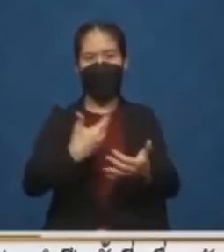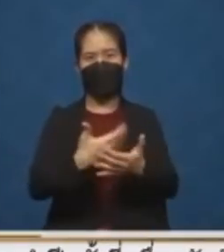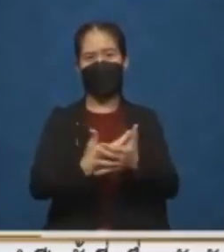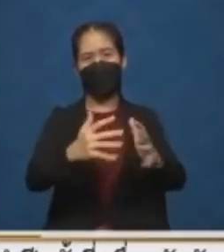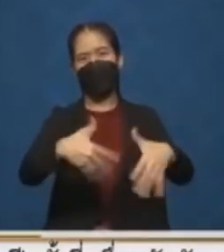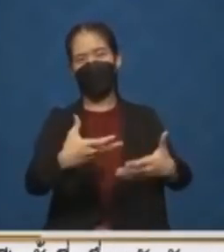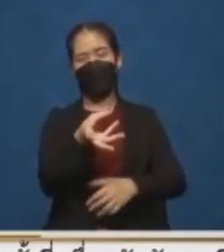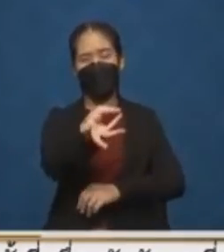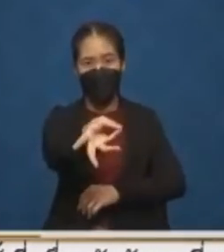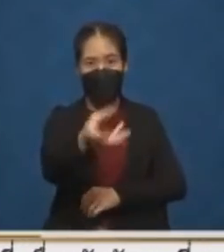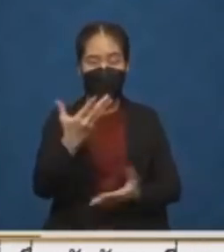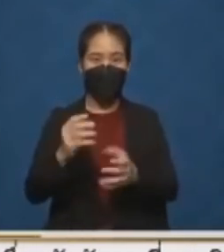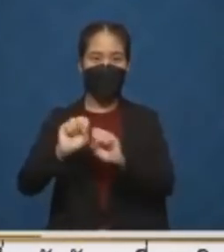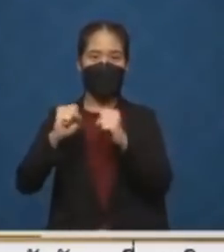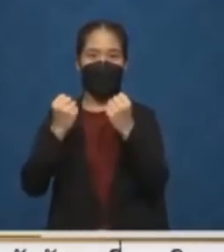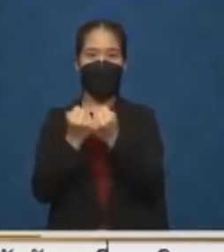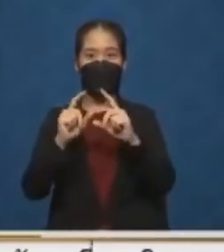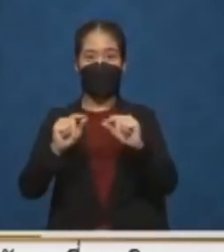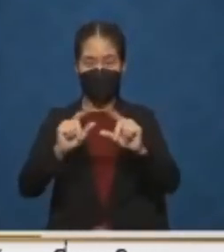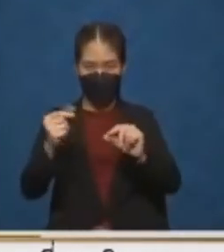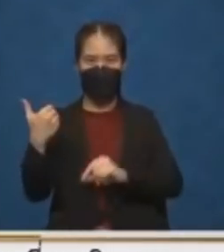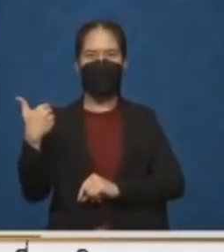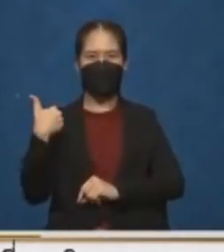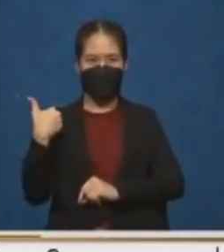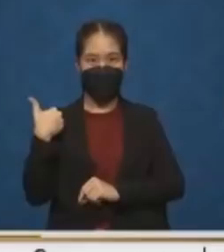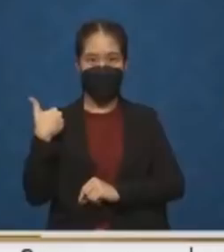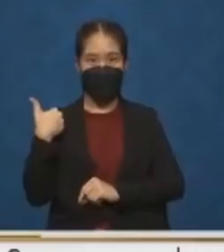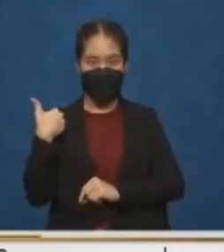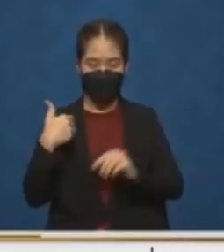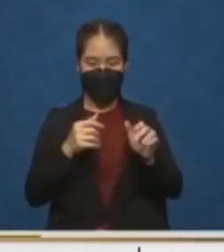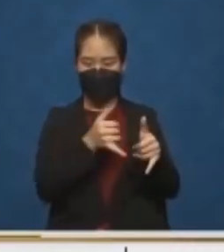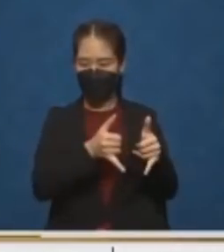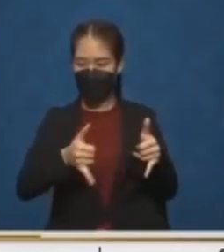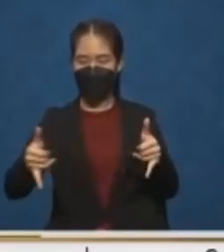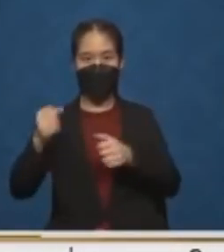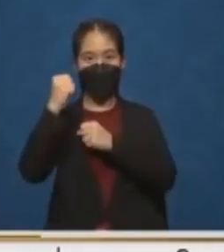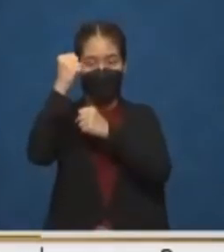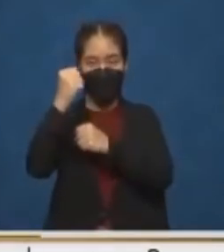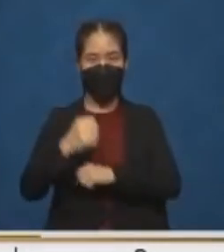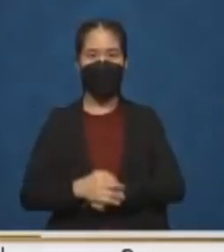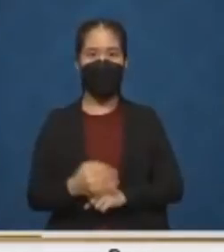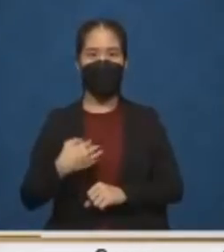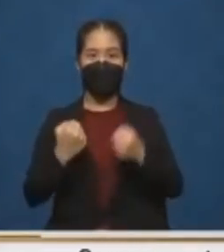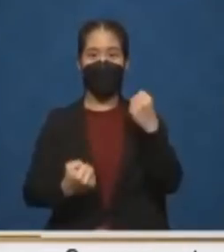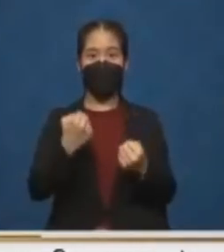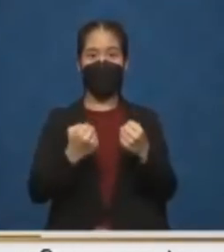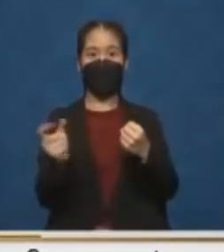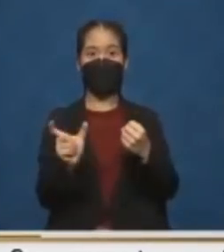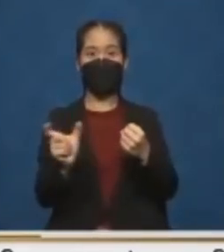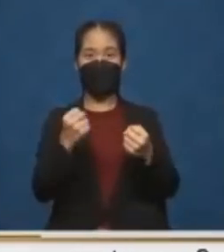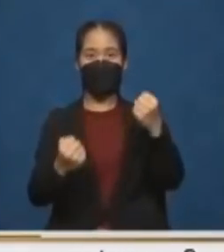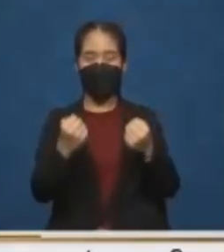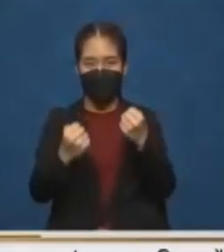สมาคมผู้ประกอบการเทคซี่เคยเดินทางมาลองเรีนที่สภารถเทคซี่ที่เช้าสือมานั้น